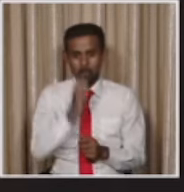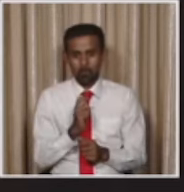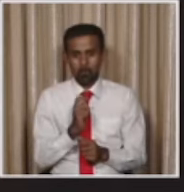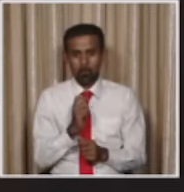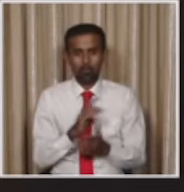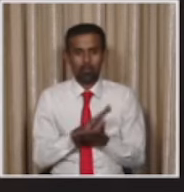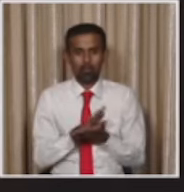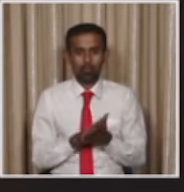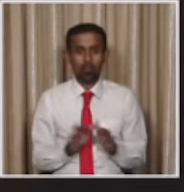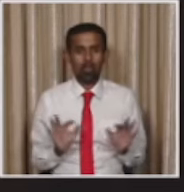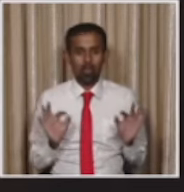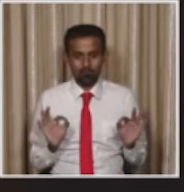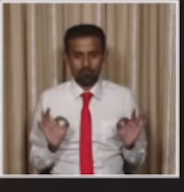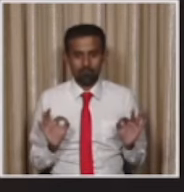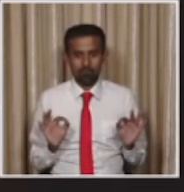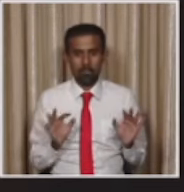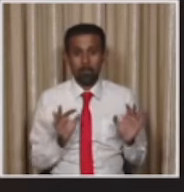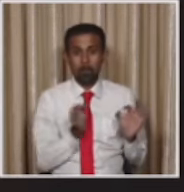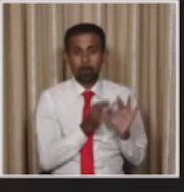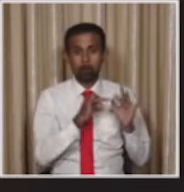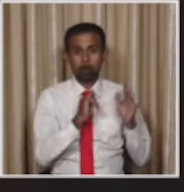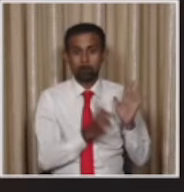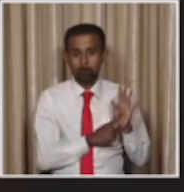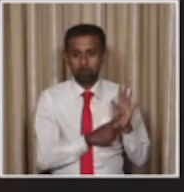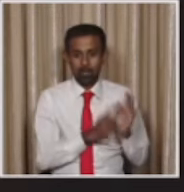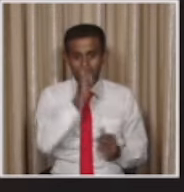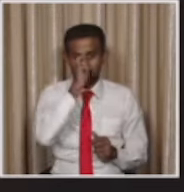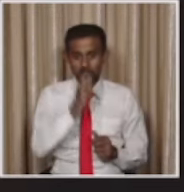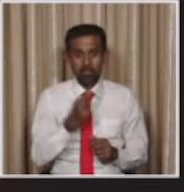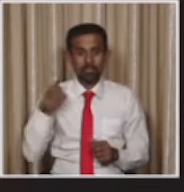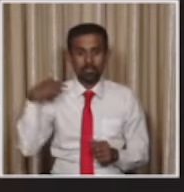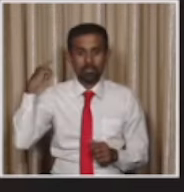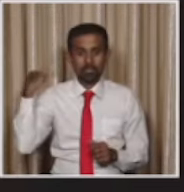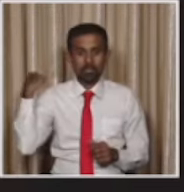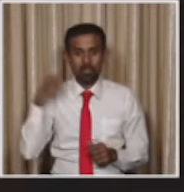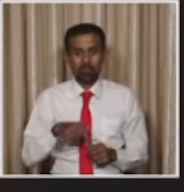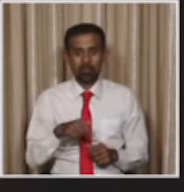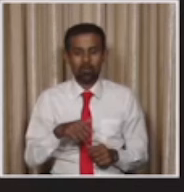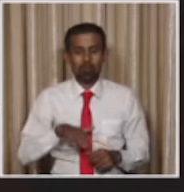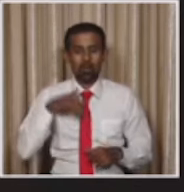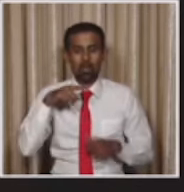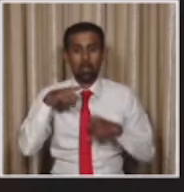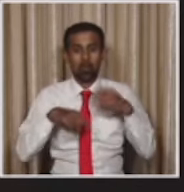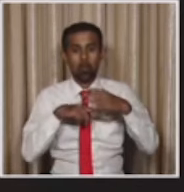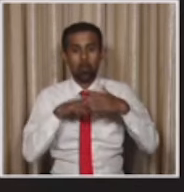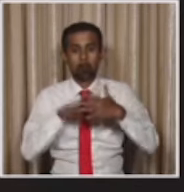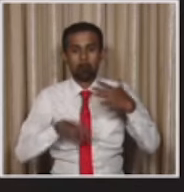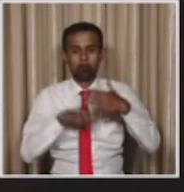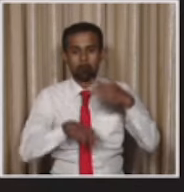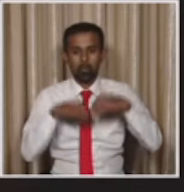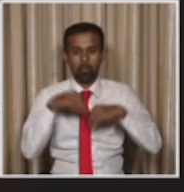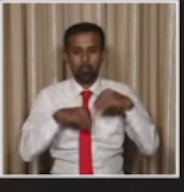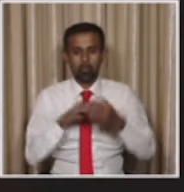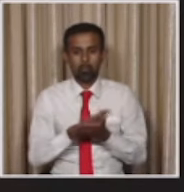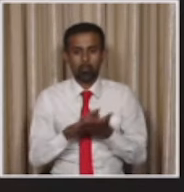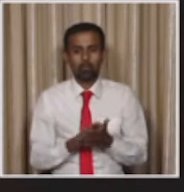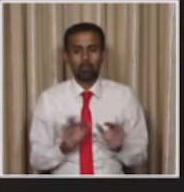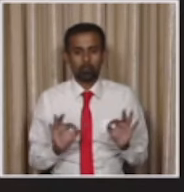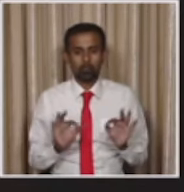ජනාධිපතිවරණතුමා සූදානම් වෙනවා. බැසිල් රාජපක්ෂ මහත්තයා ඊයේ ඇවිල්ලා කියනවා එතුමා මහමැතිවරණයකට යන්න සූදානම් වෙනවා කියන